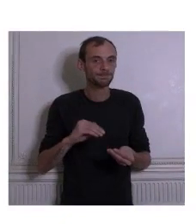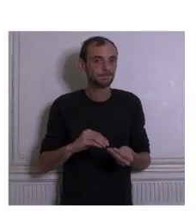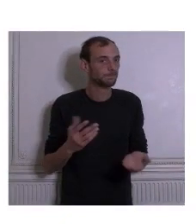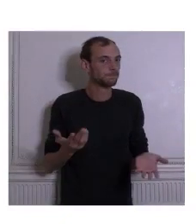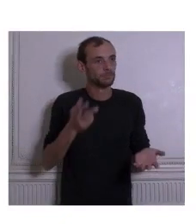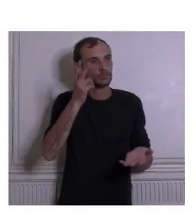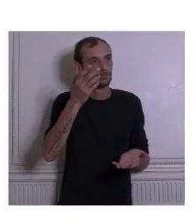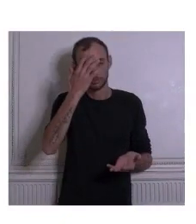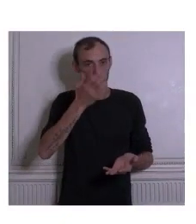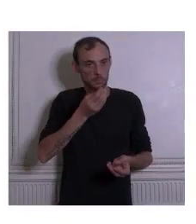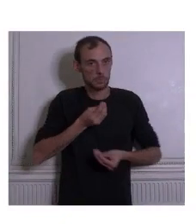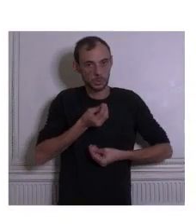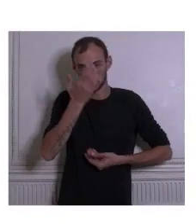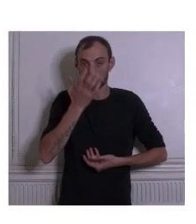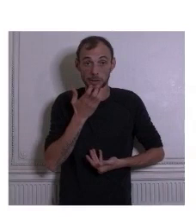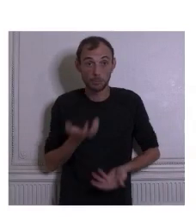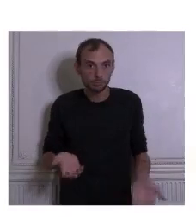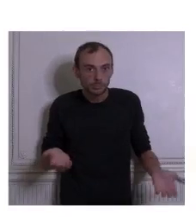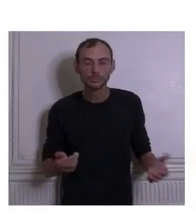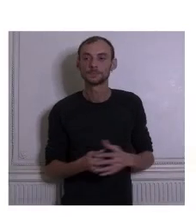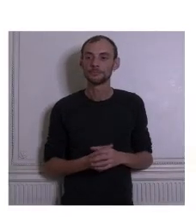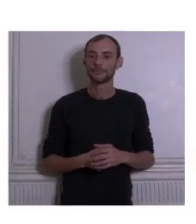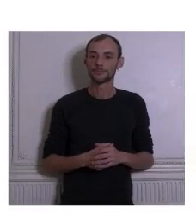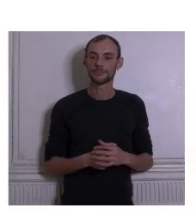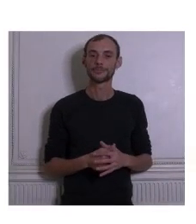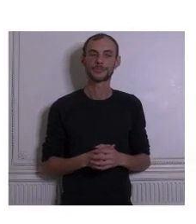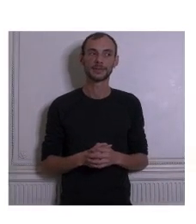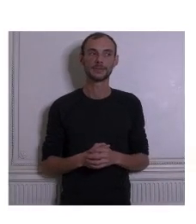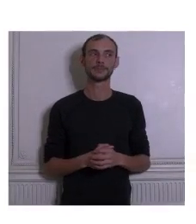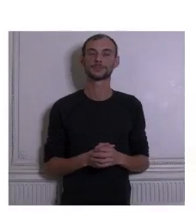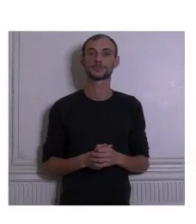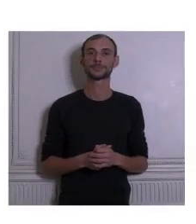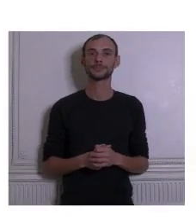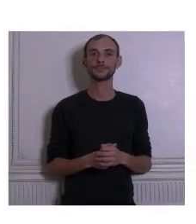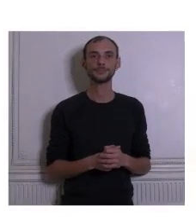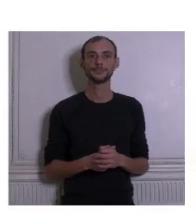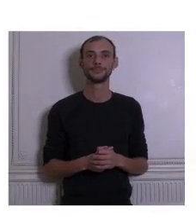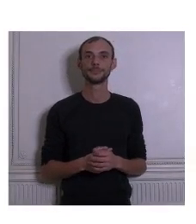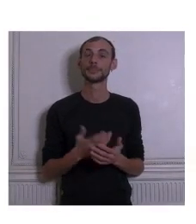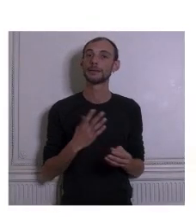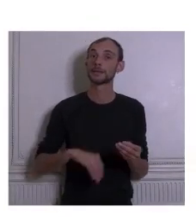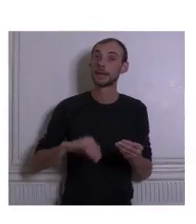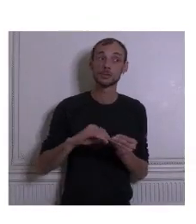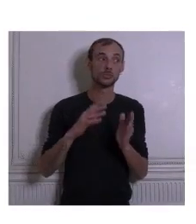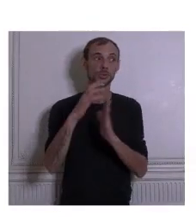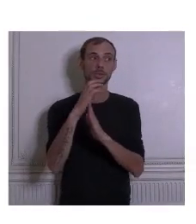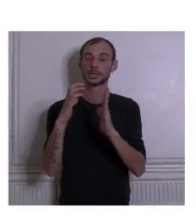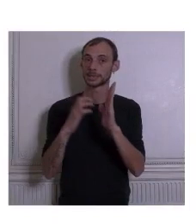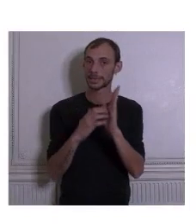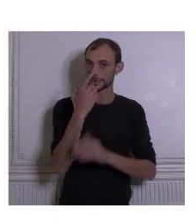soit drastiquement diminué. Mais moi, j'aime bien le jasmin. Bon, il faudrait faire un groupe de travail jasmin, mais vous n'allez pas y participer.